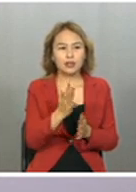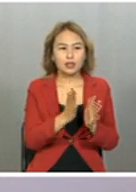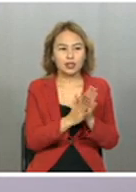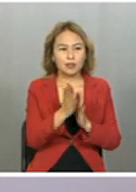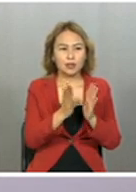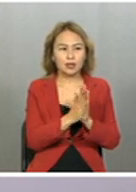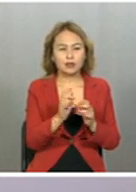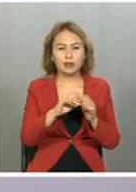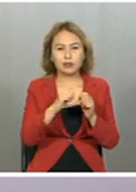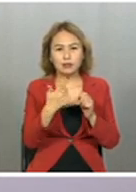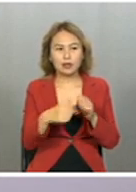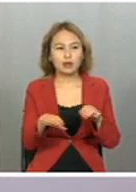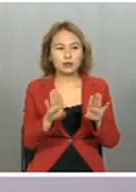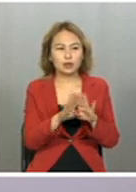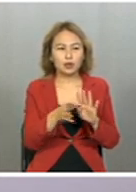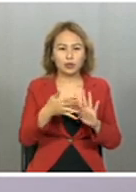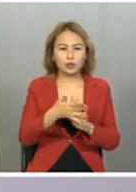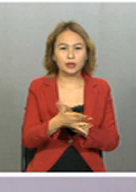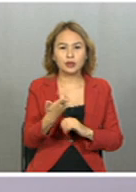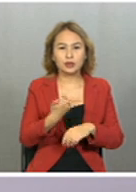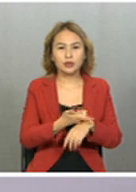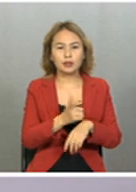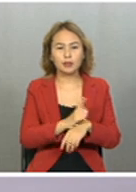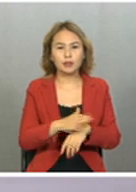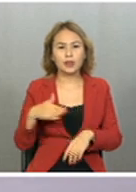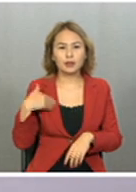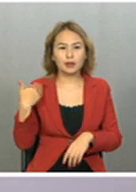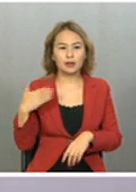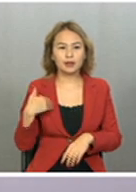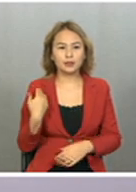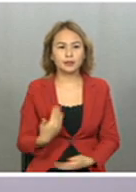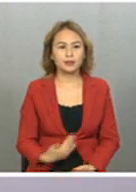жапырақтары да, тамыры да өте пайдалы.